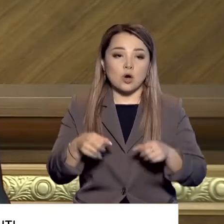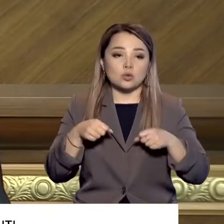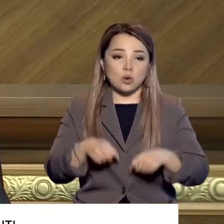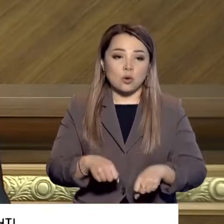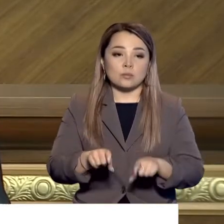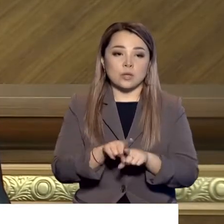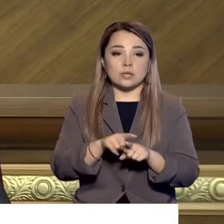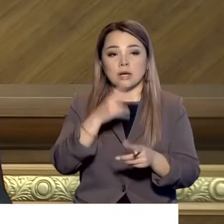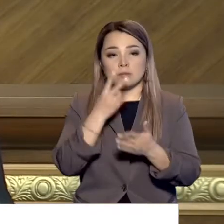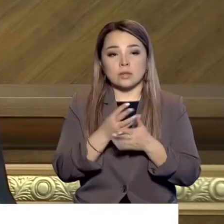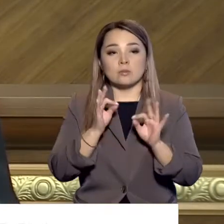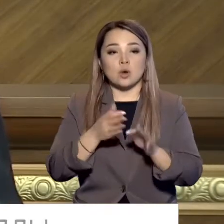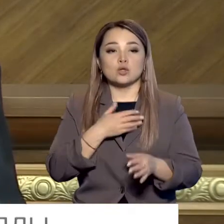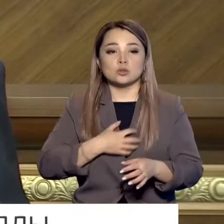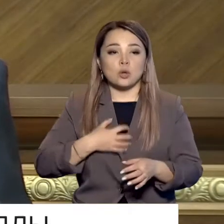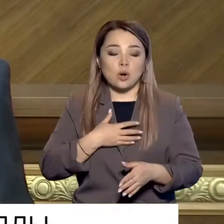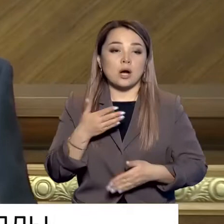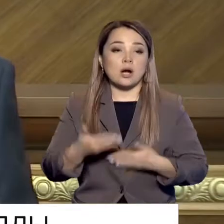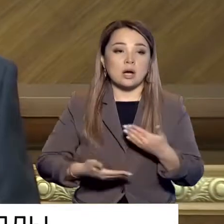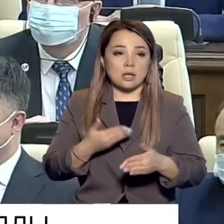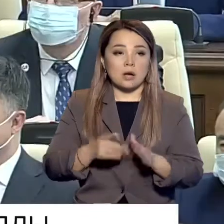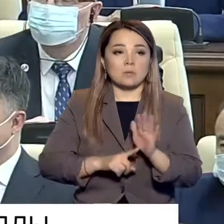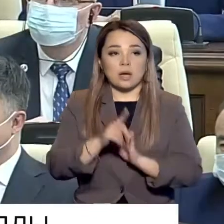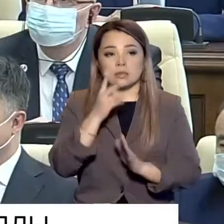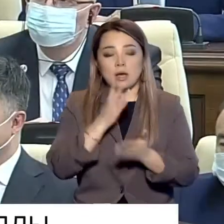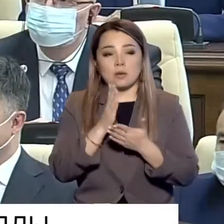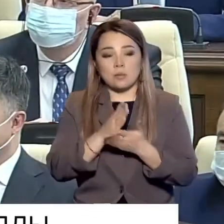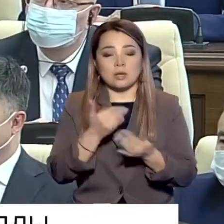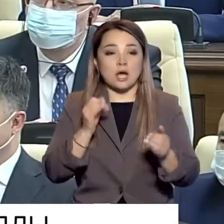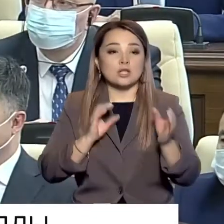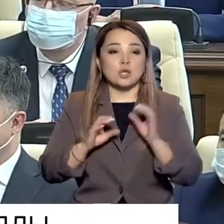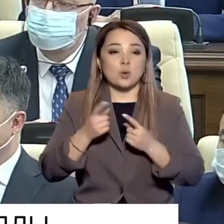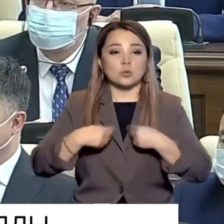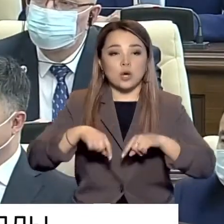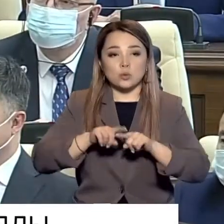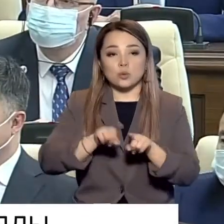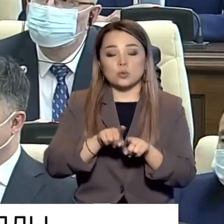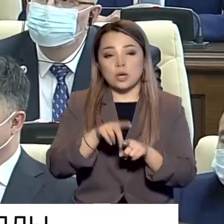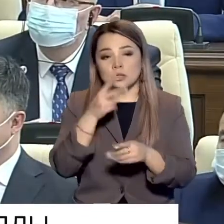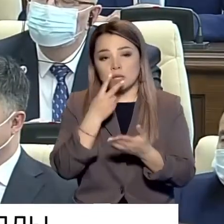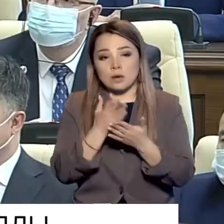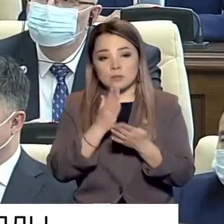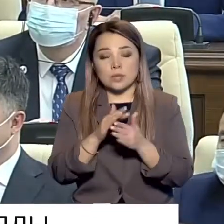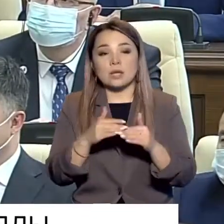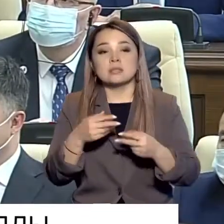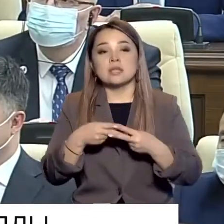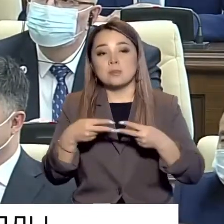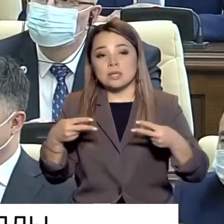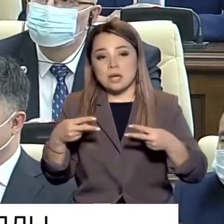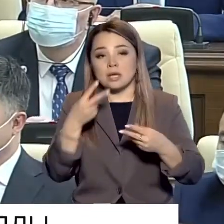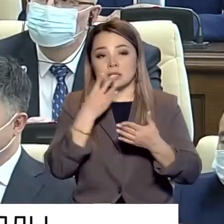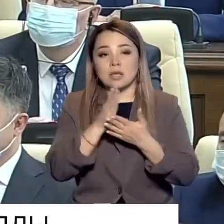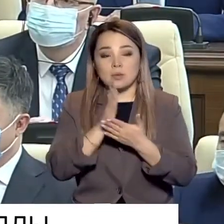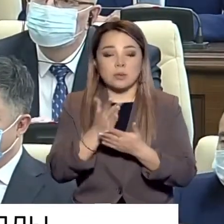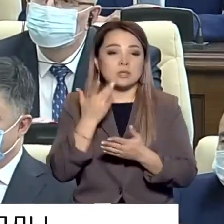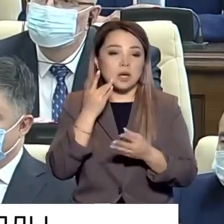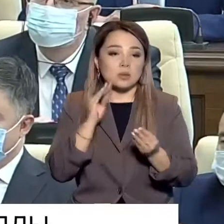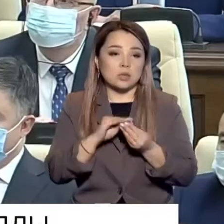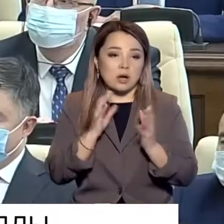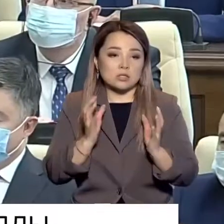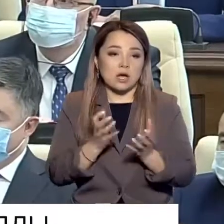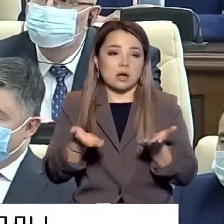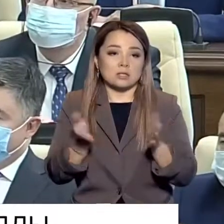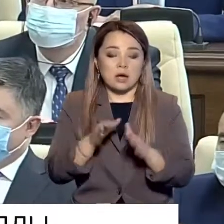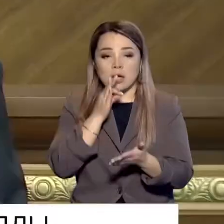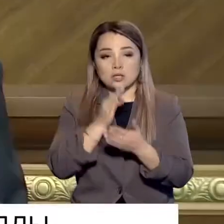маңызды қадам болады деп сенемін. Сондай-ақ, институционалдық тұрғыдан тепе-теңдікті сақтауға ықпал етеді.